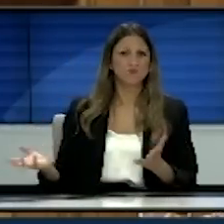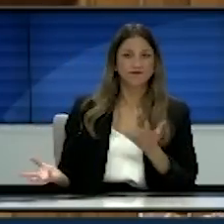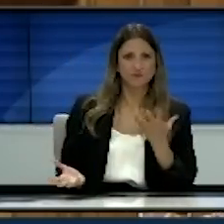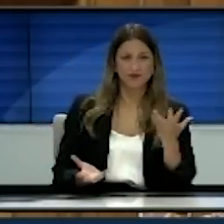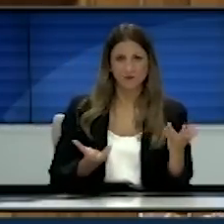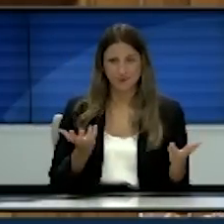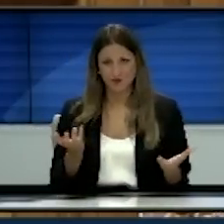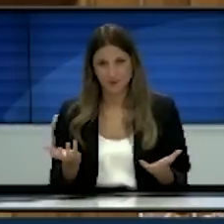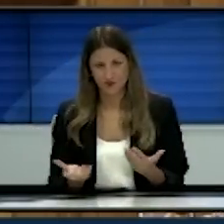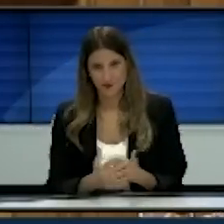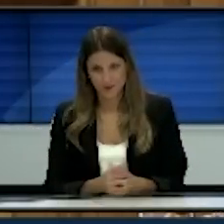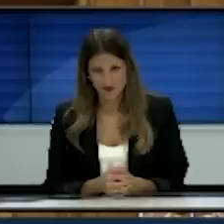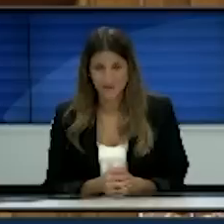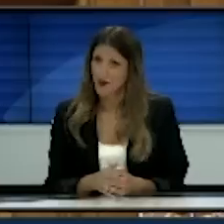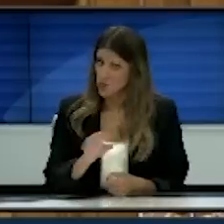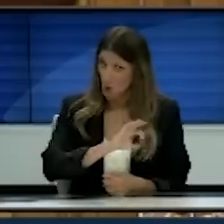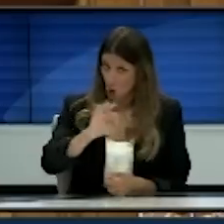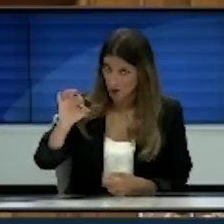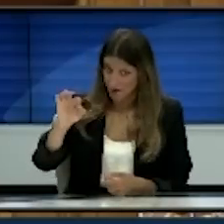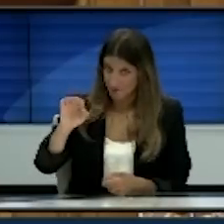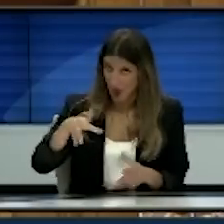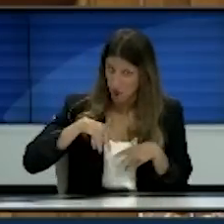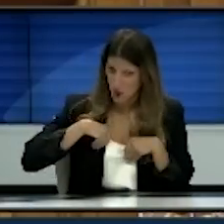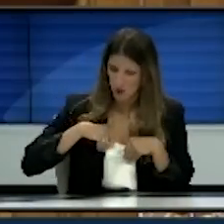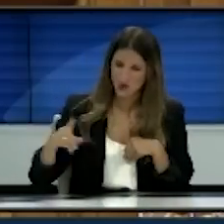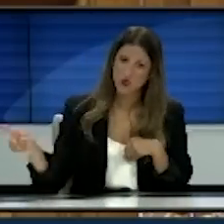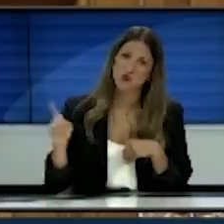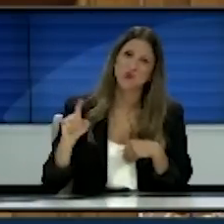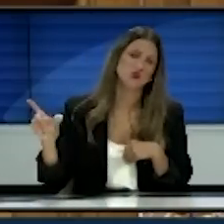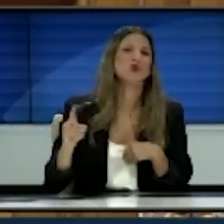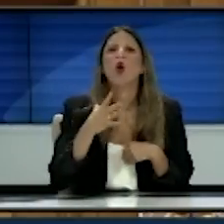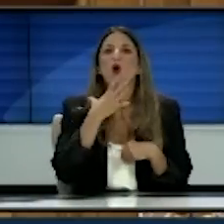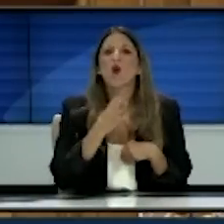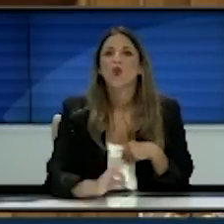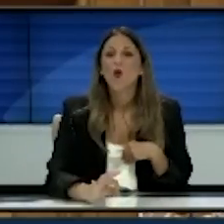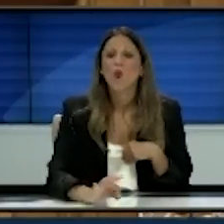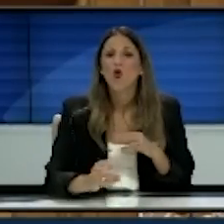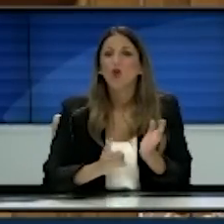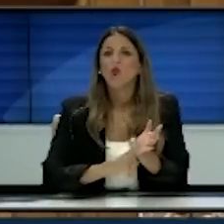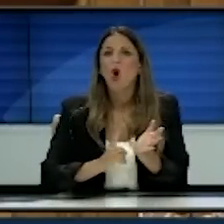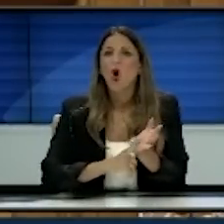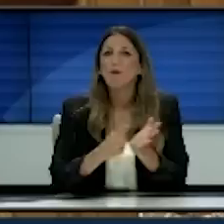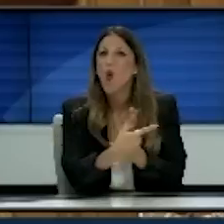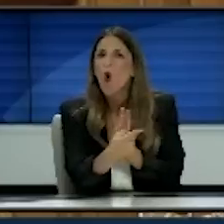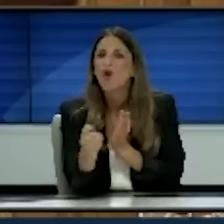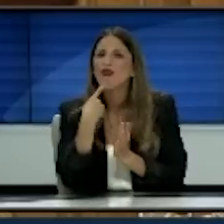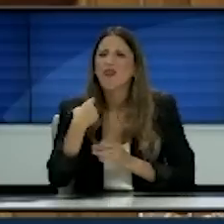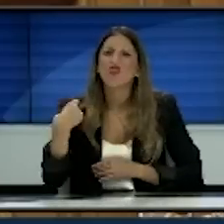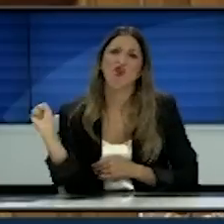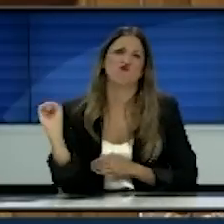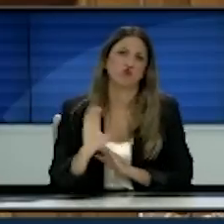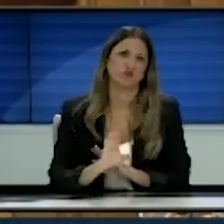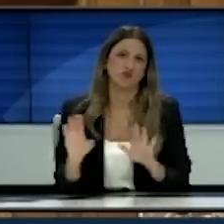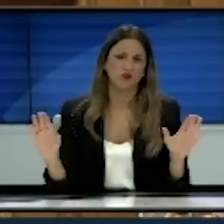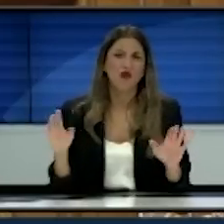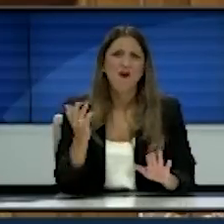αυτά. Αλλά δεν θα σας περάσει, γιατί τον έχουν καταδικάσει όλοι τους με πολύ μεγάλα ποσοστά. Και